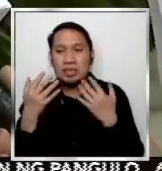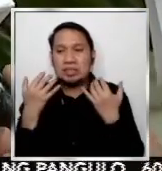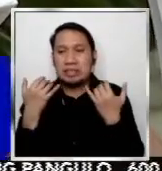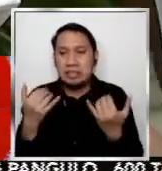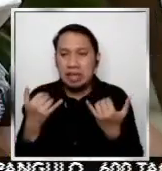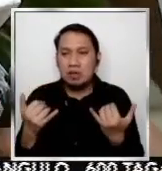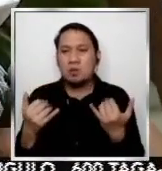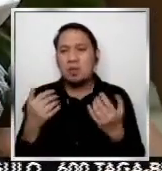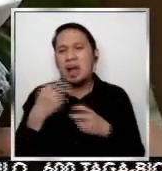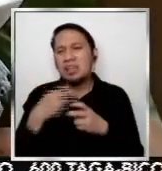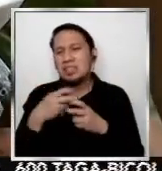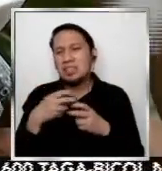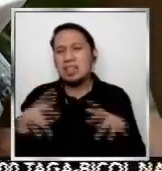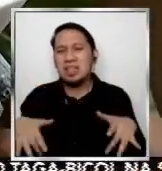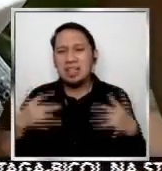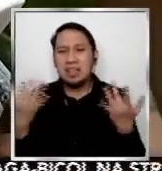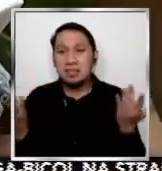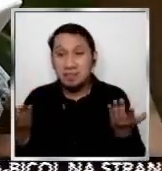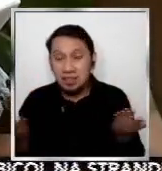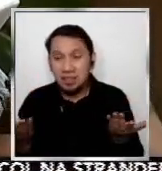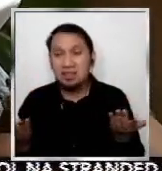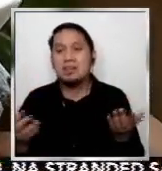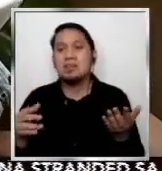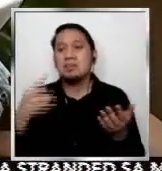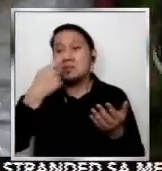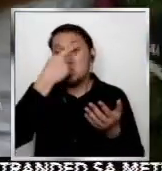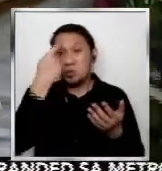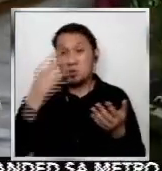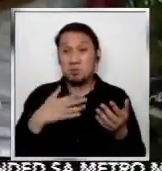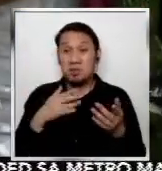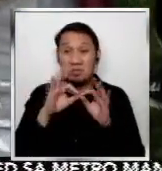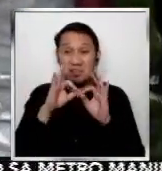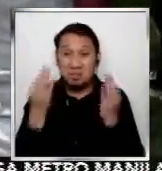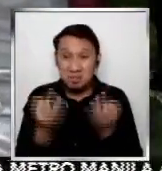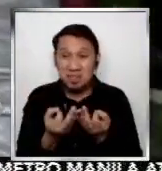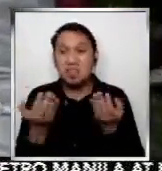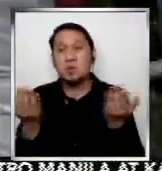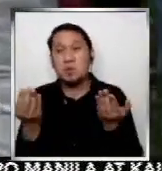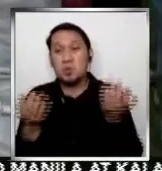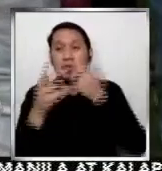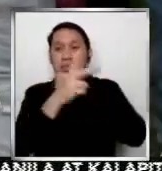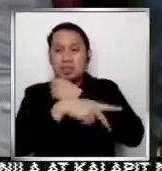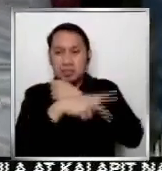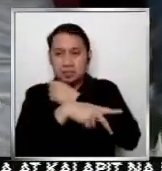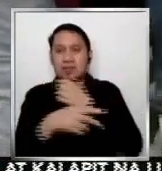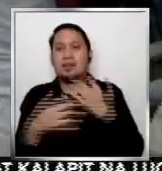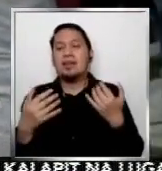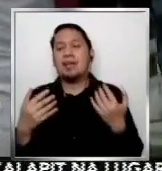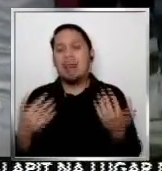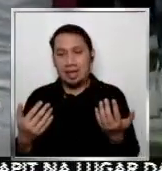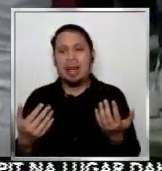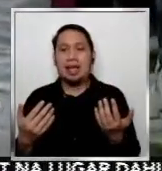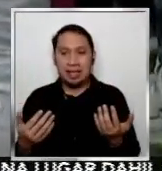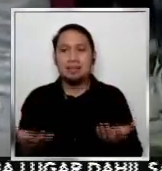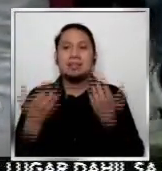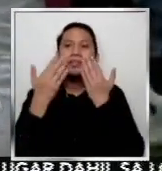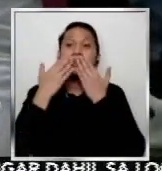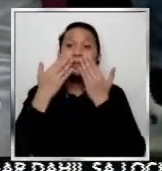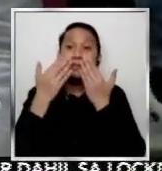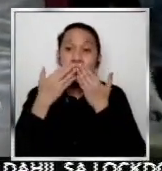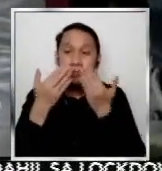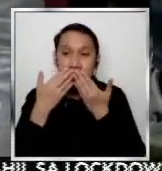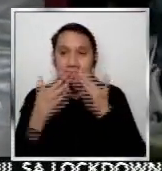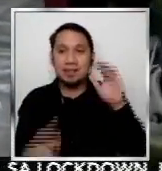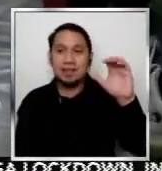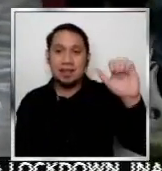panganak. Kasi po yung pamilya ko po nasa probinsya. Kaya laking pasasalamat niya na sa tulong ng Albay Provincial Government